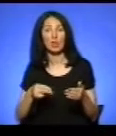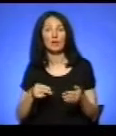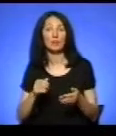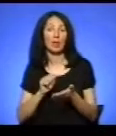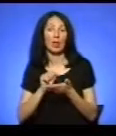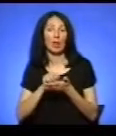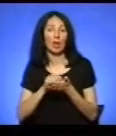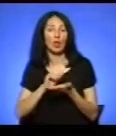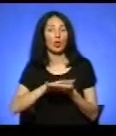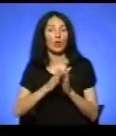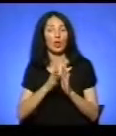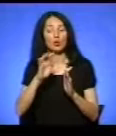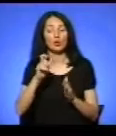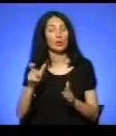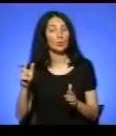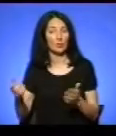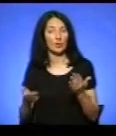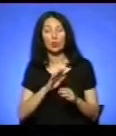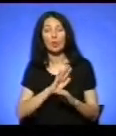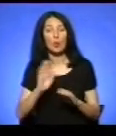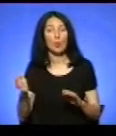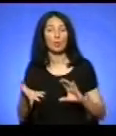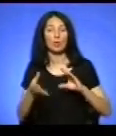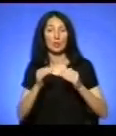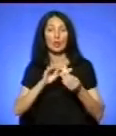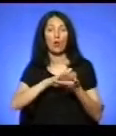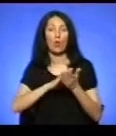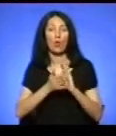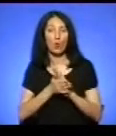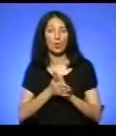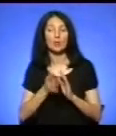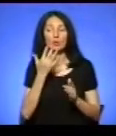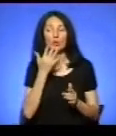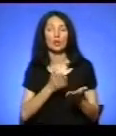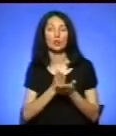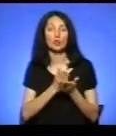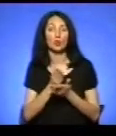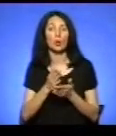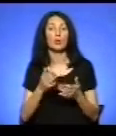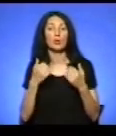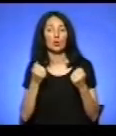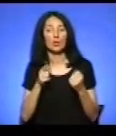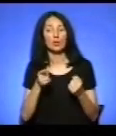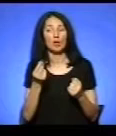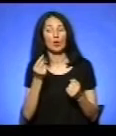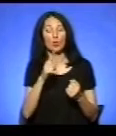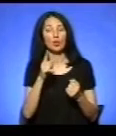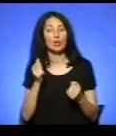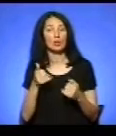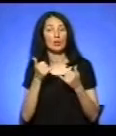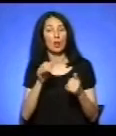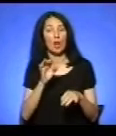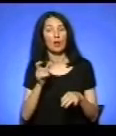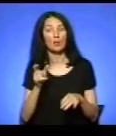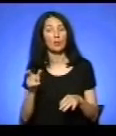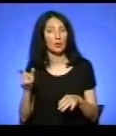пацієнтів. Але якщо не буде укладена угода з Національною службою здоров'я, то гроші за пацієнтами не підуть. І в обслуговуванні